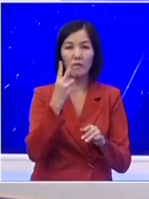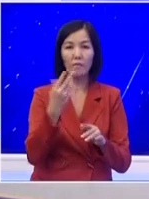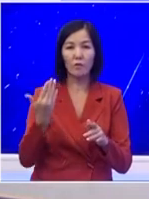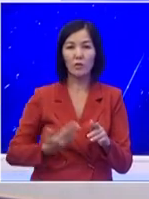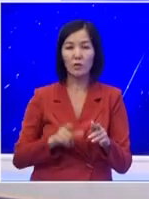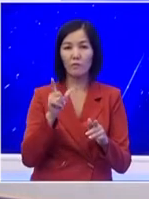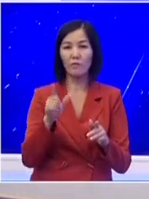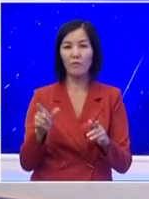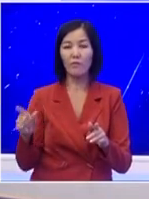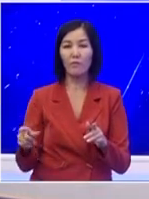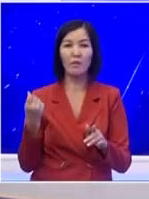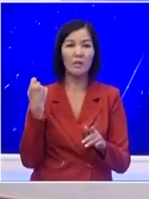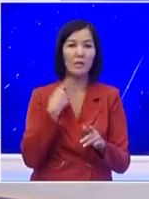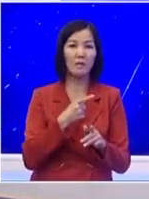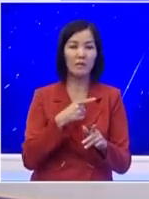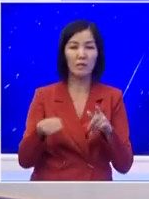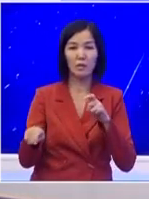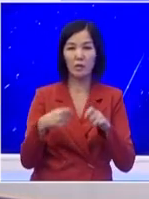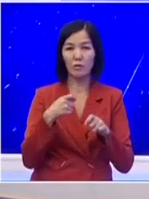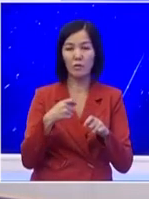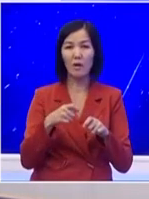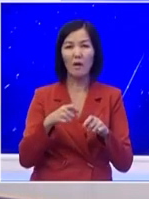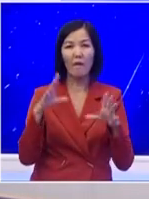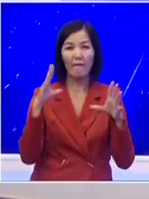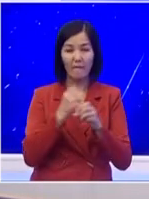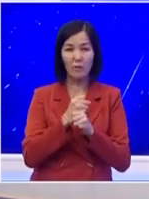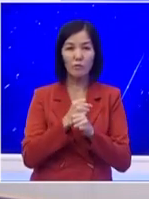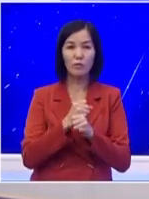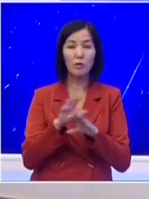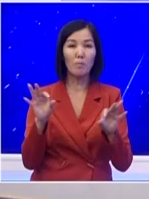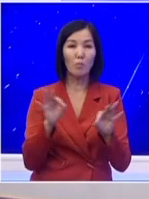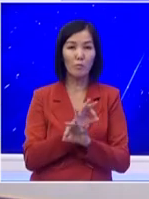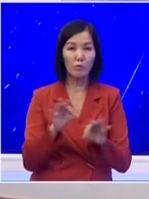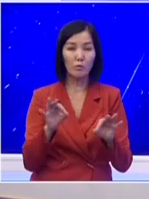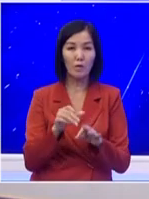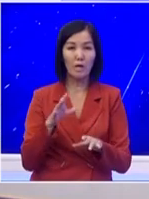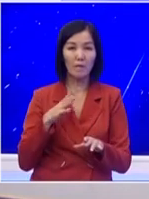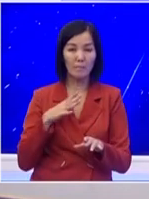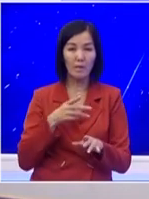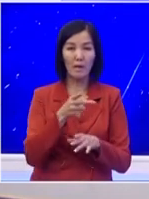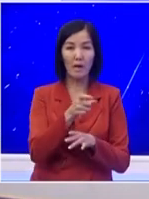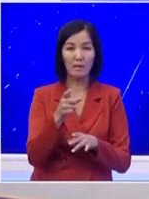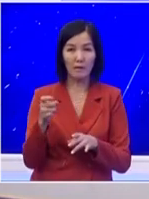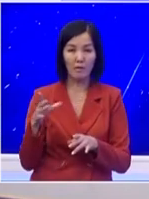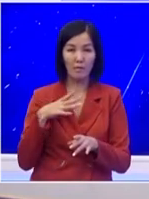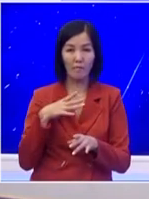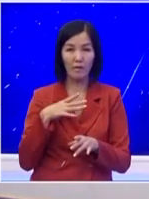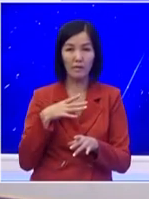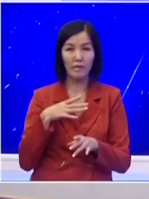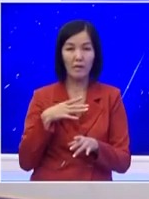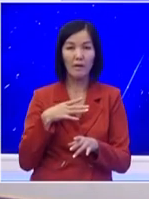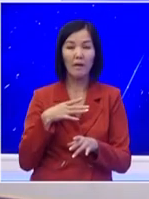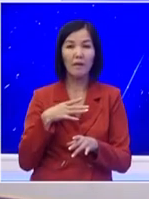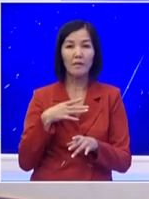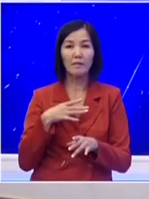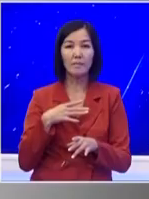дома, подойдя к нетрезвому нарушителю тишины с просьбой выключить музыку, были атакованы. После чего нападавший достал пистолет и нанес несколько